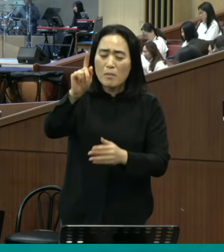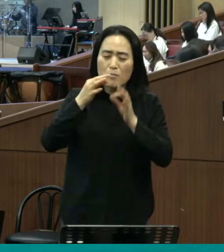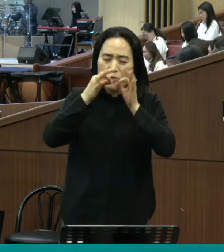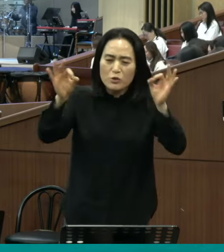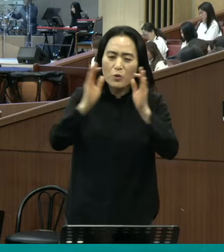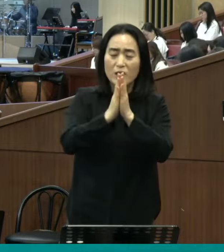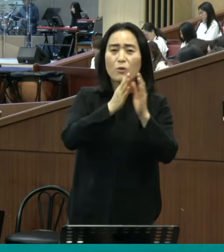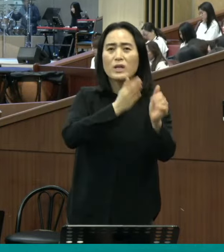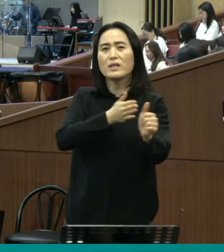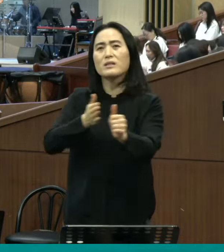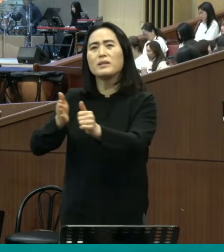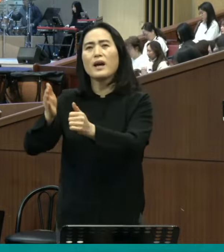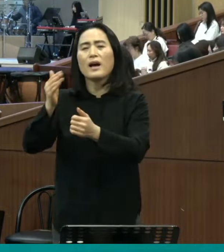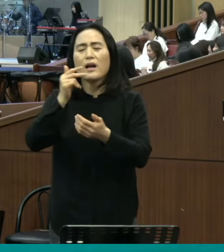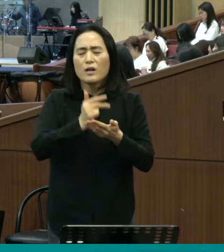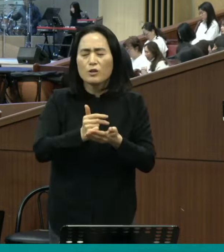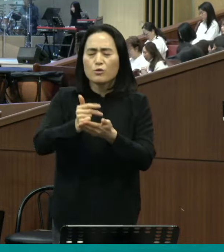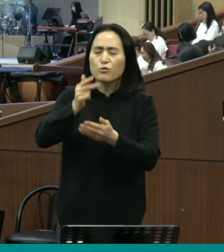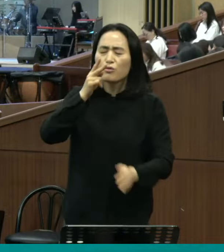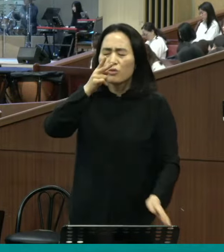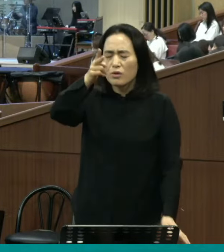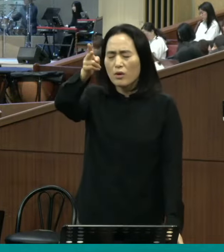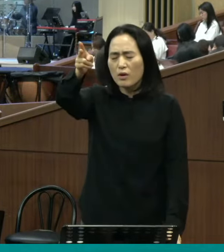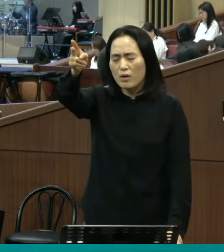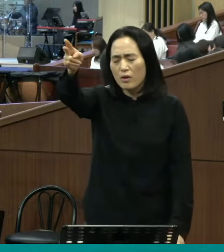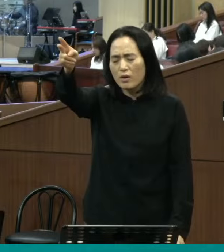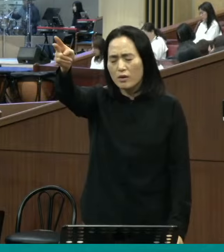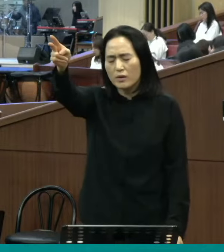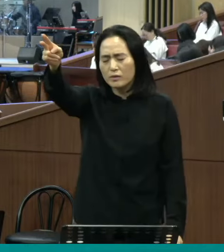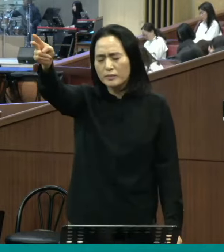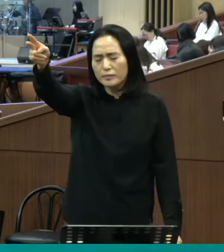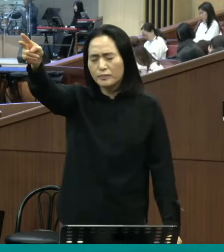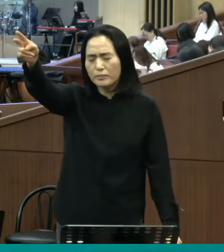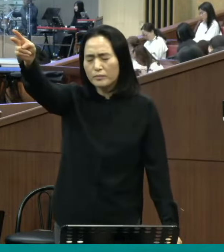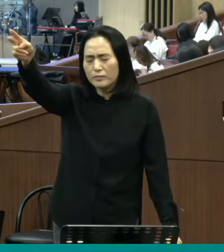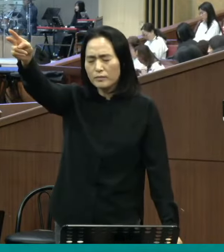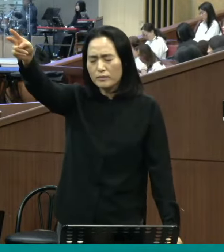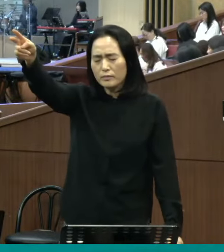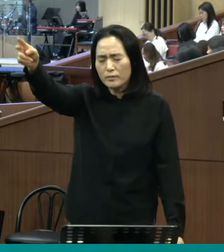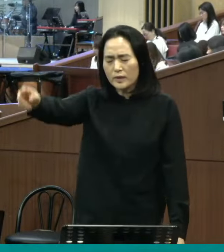기도하며 나갑시다. 주여.